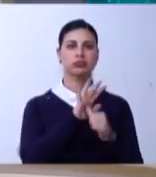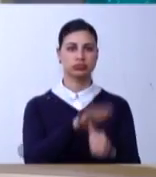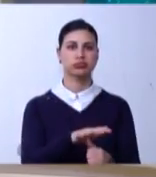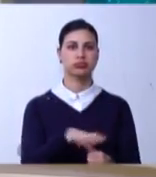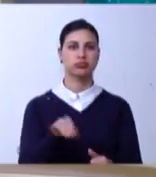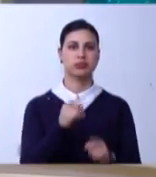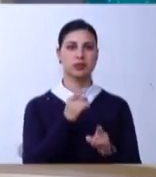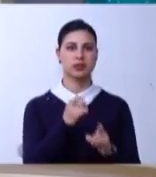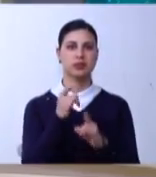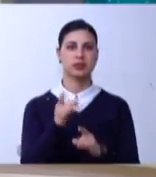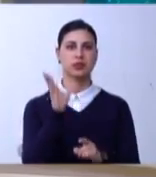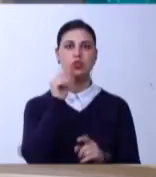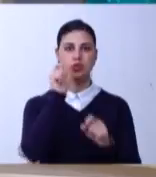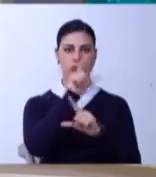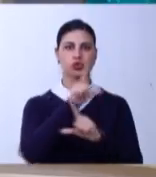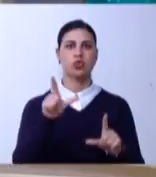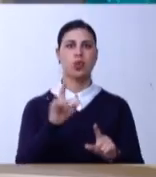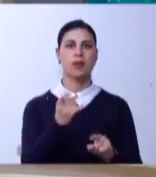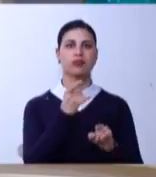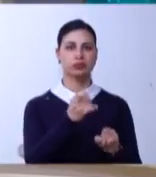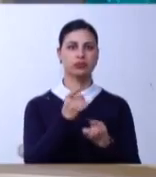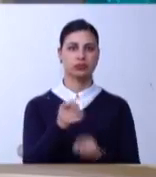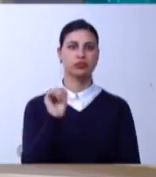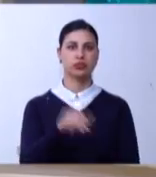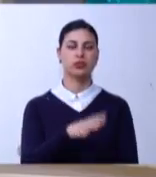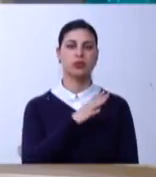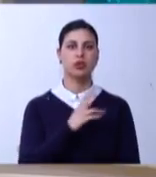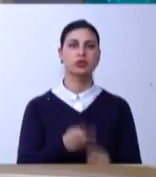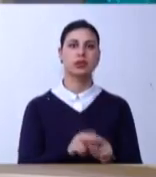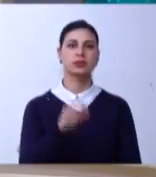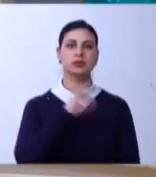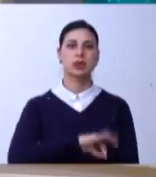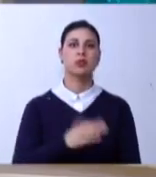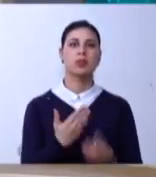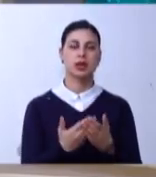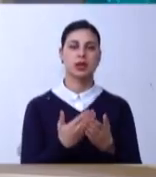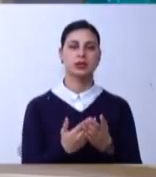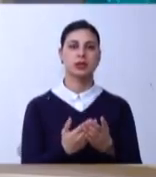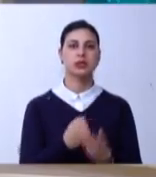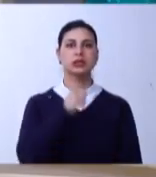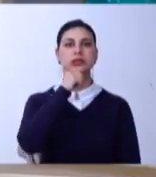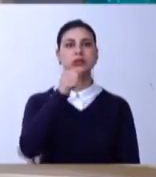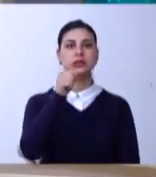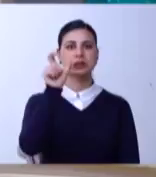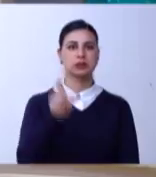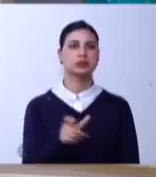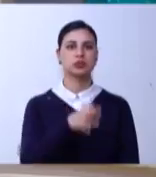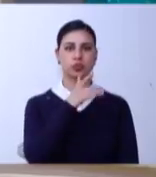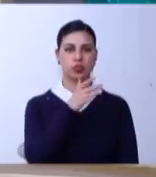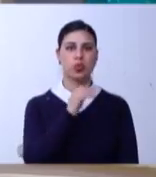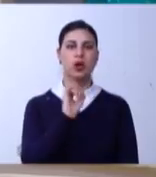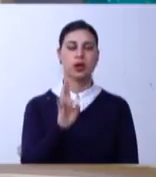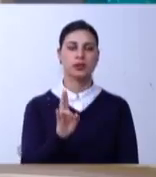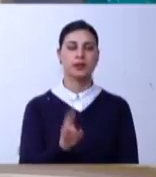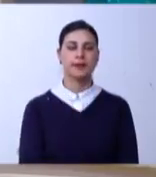საბაბი, როდესაც სკოლაზეა საუბარი, ბავშვებმა დასინონ ამის გამო, თუნდაც დიდასაკში ქოთნის გამოყენების გამო,